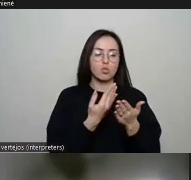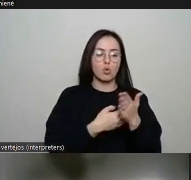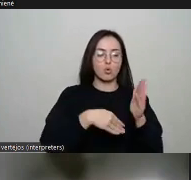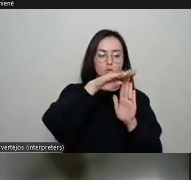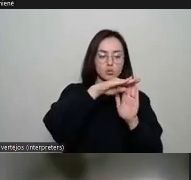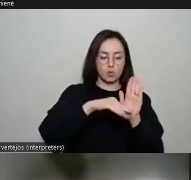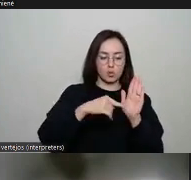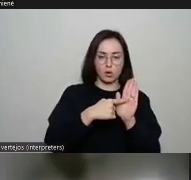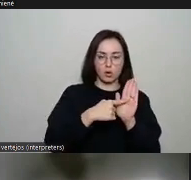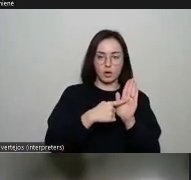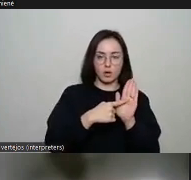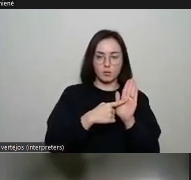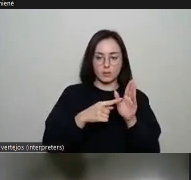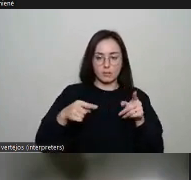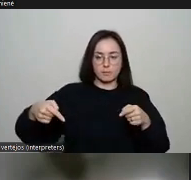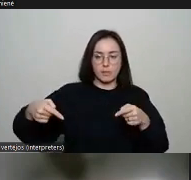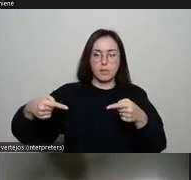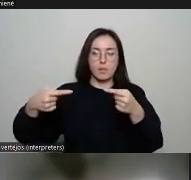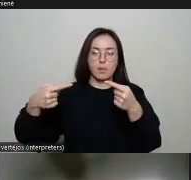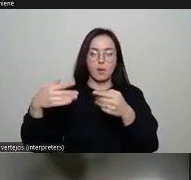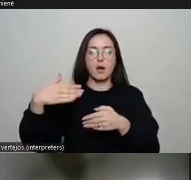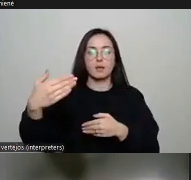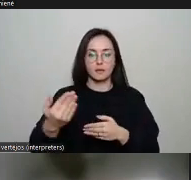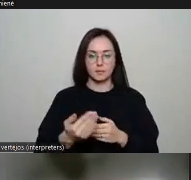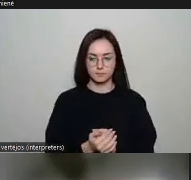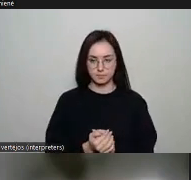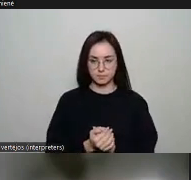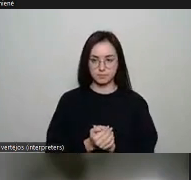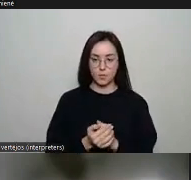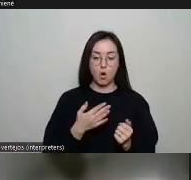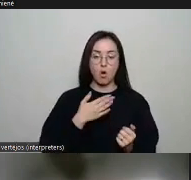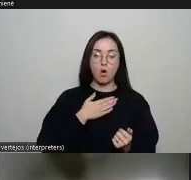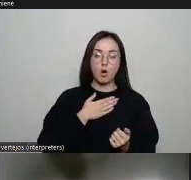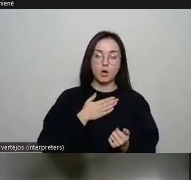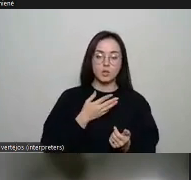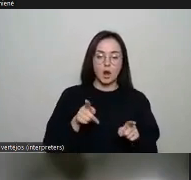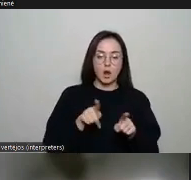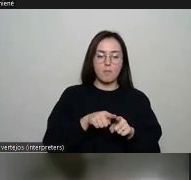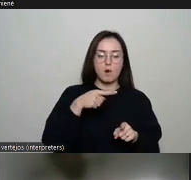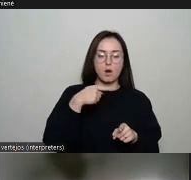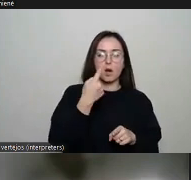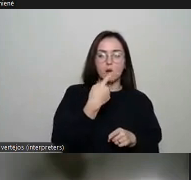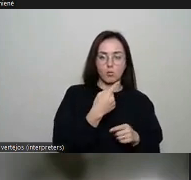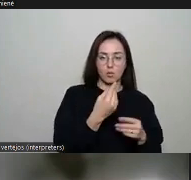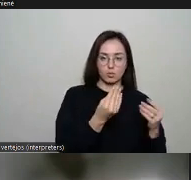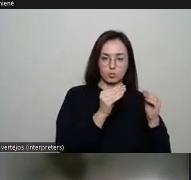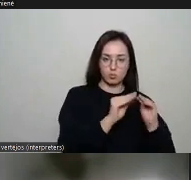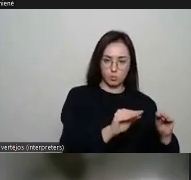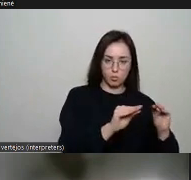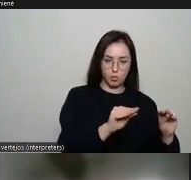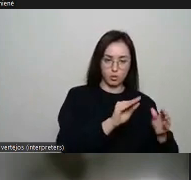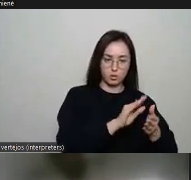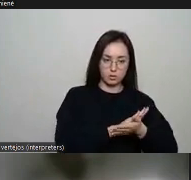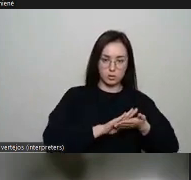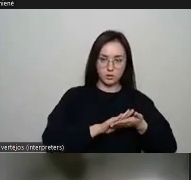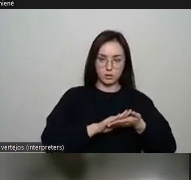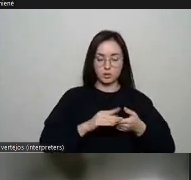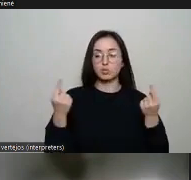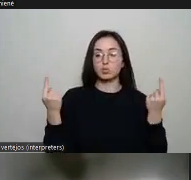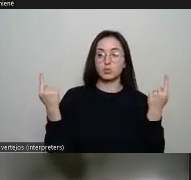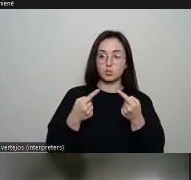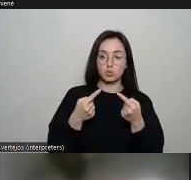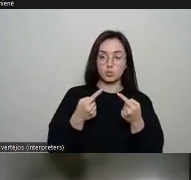dalyką na, tiesiog patobulinti. O aš kaip kalbos mokytojai iš tikrųjų pritariu prieš